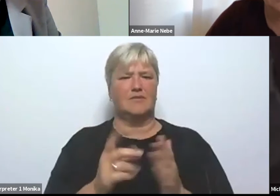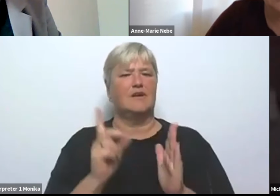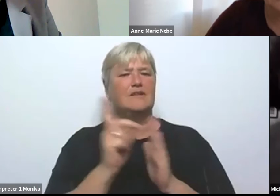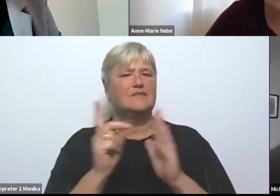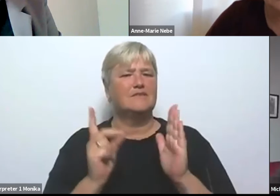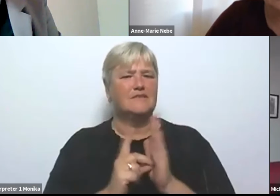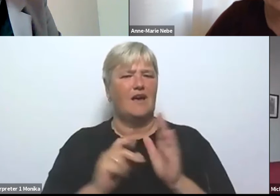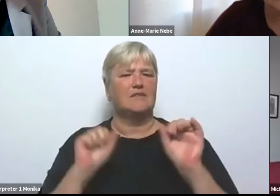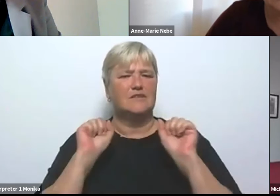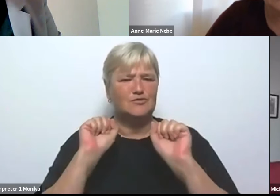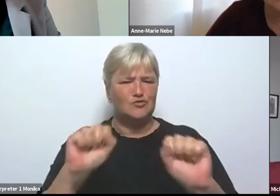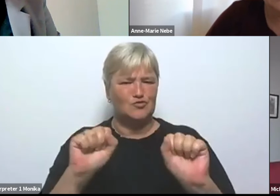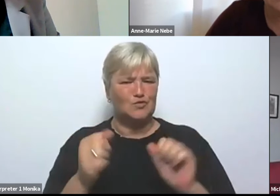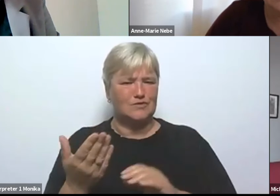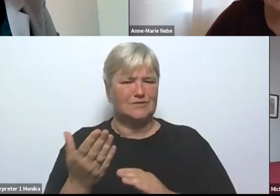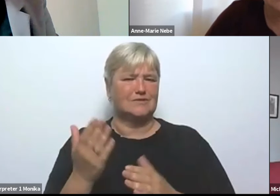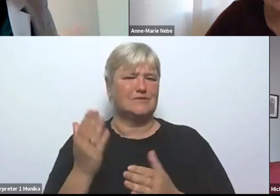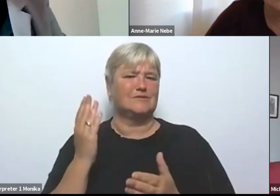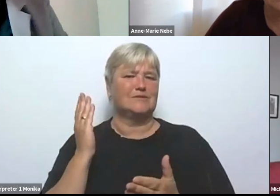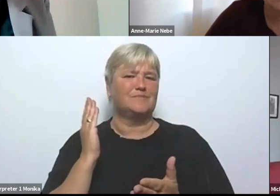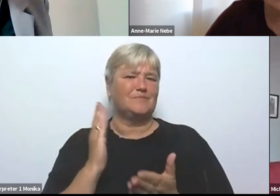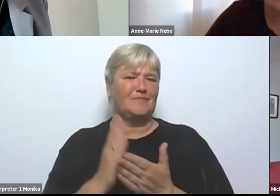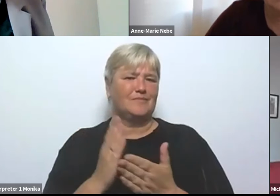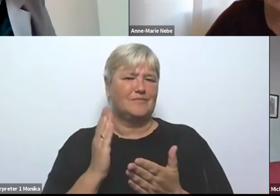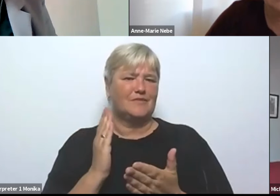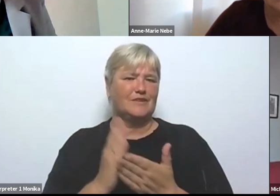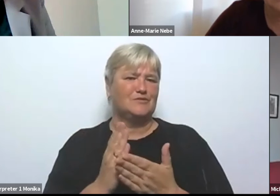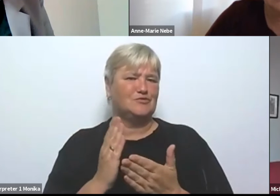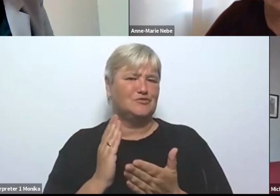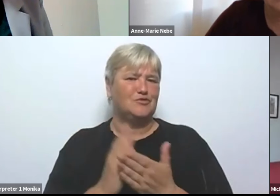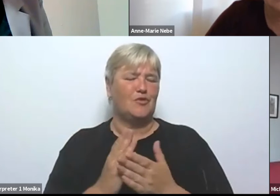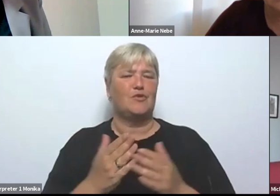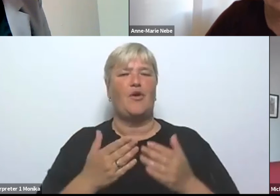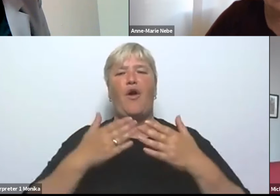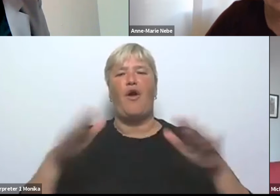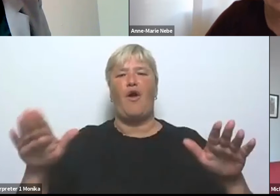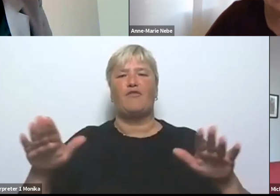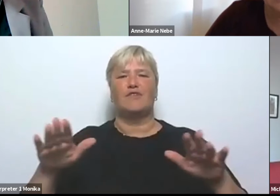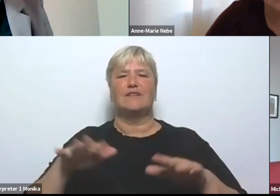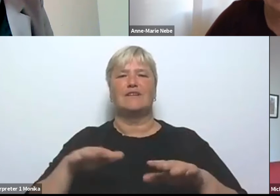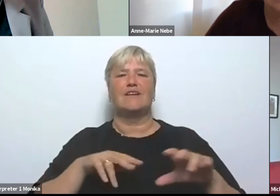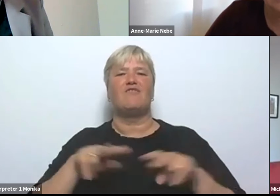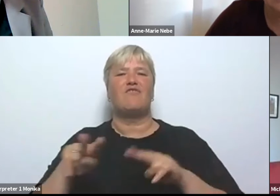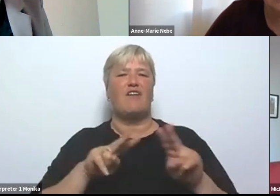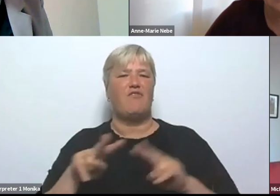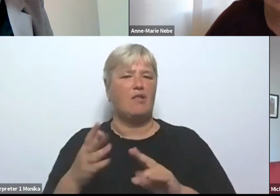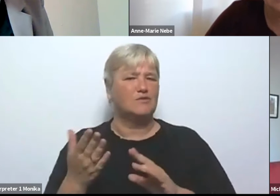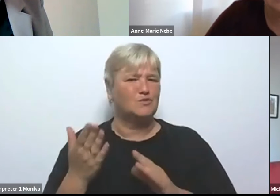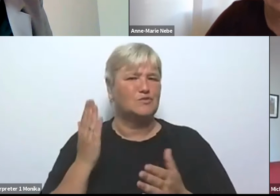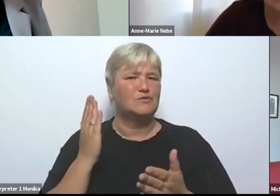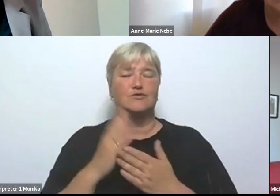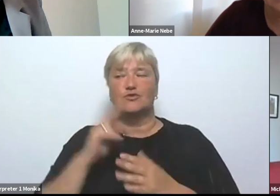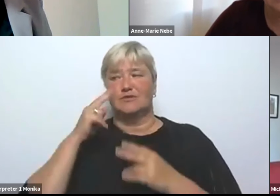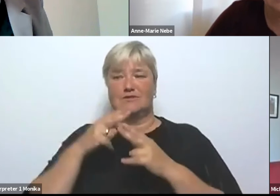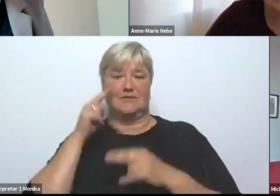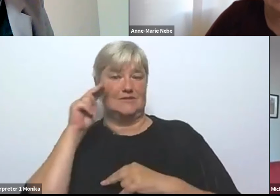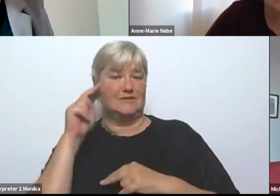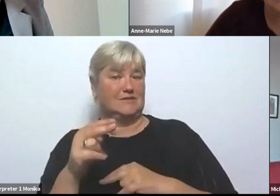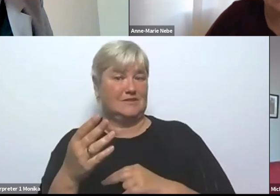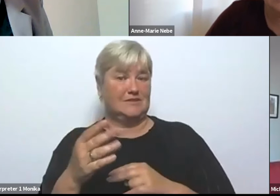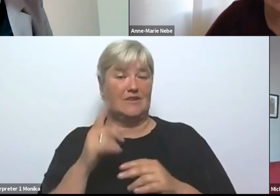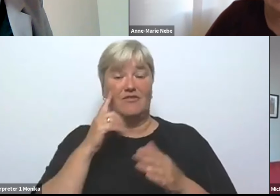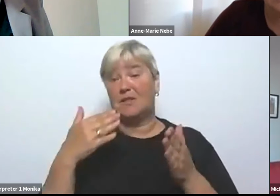hat zumindest in der öffentlichen Verwaltung eine hohe Sichtbarkeit gewonnen und wenn wir das